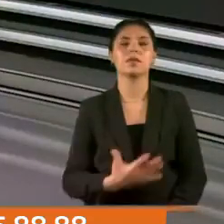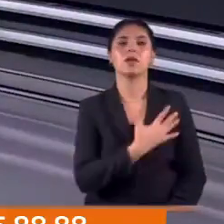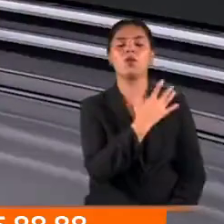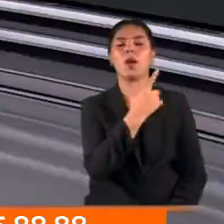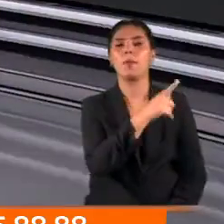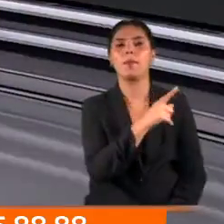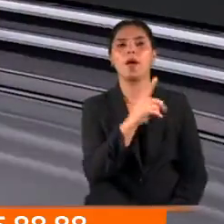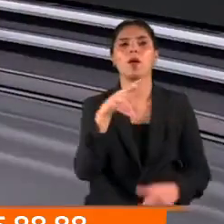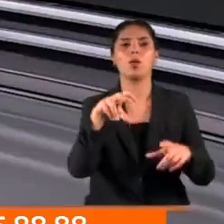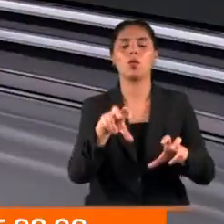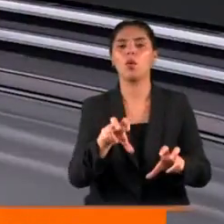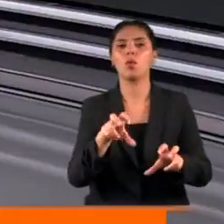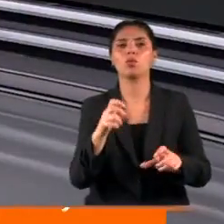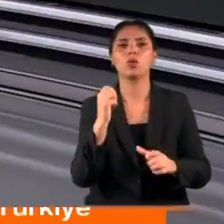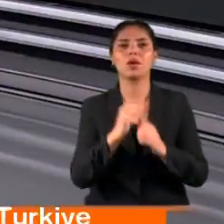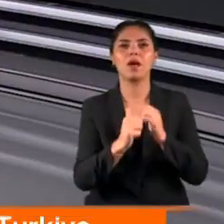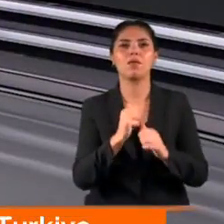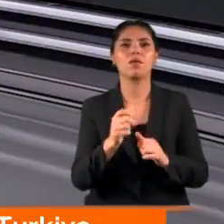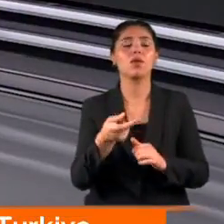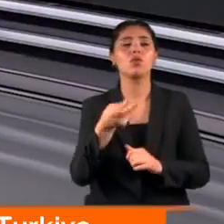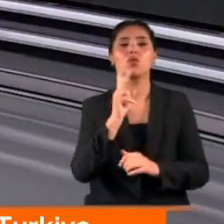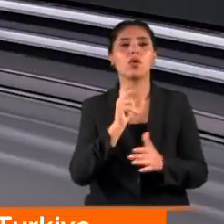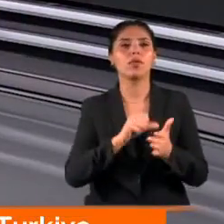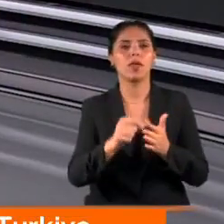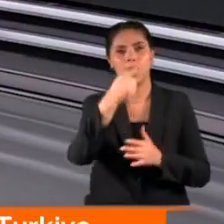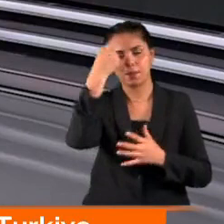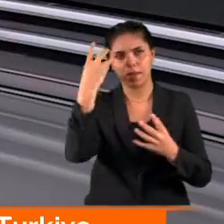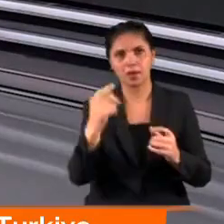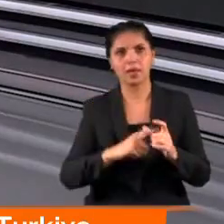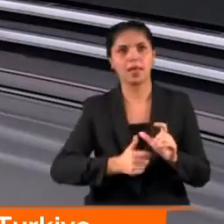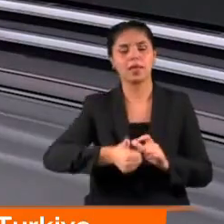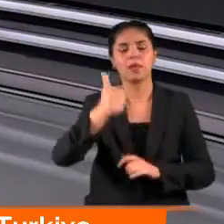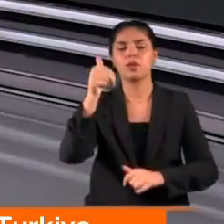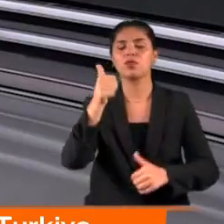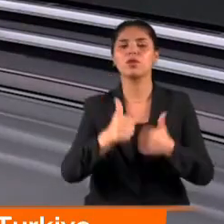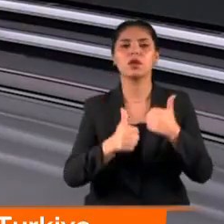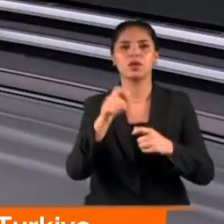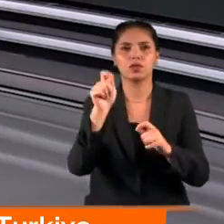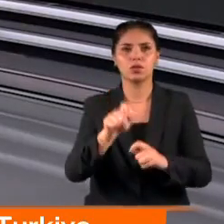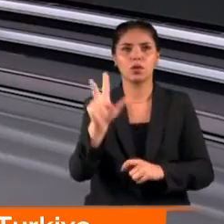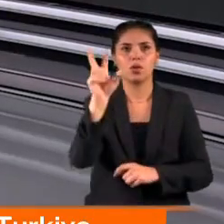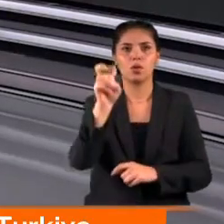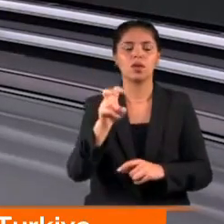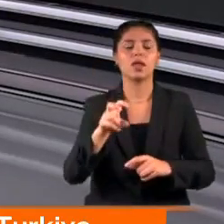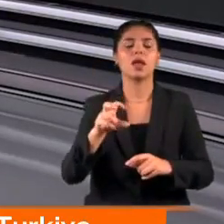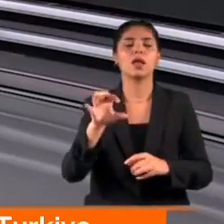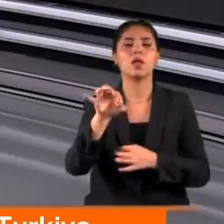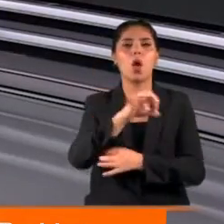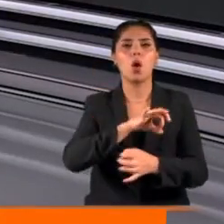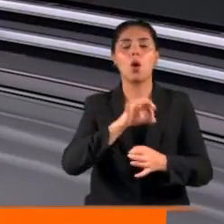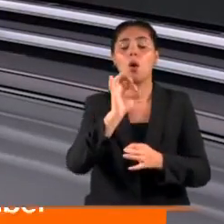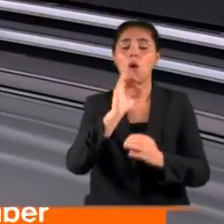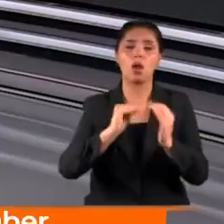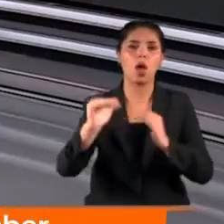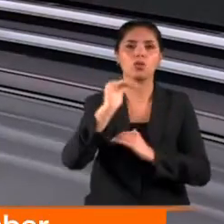PCHP koltuk kavgasının son bulacağı tarih netleşti. Genel başkanlık yarışının yapılacağı 38. olağan kurultay 4-5